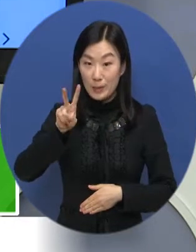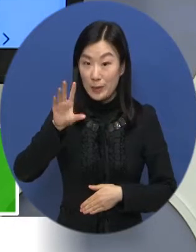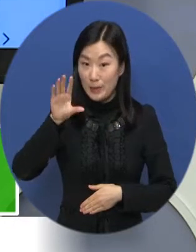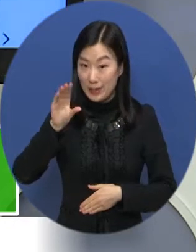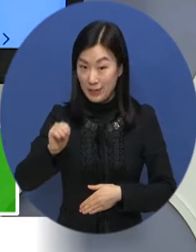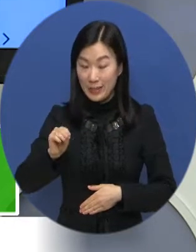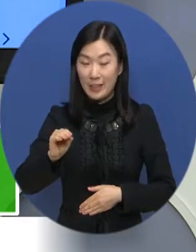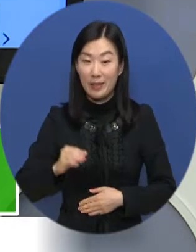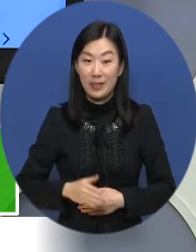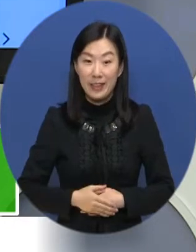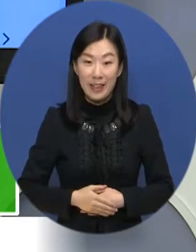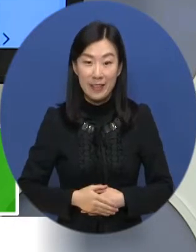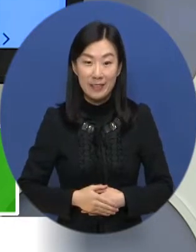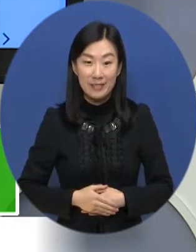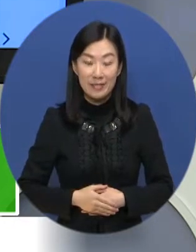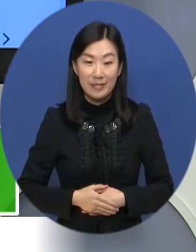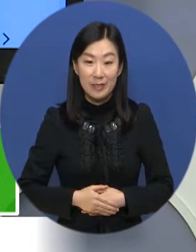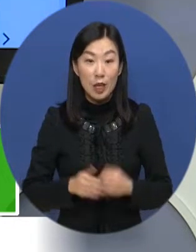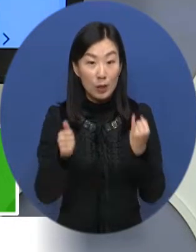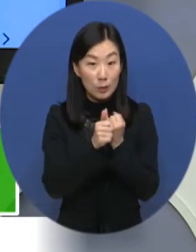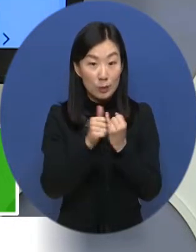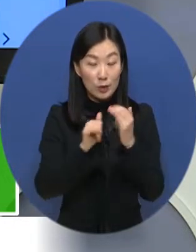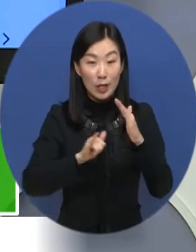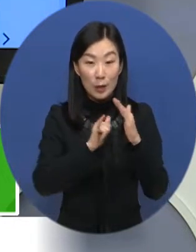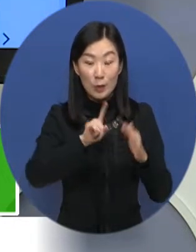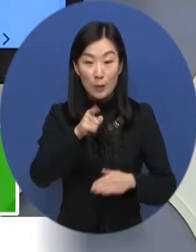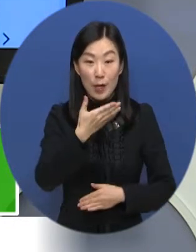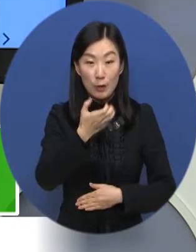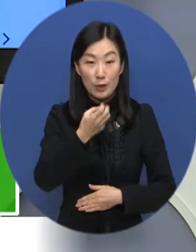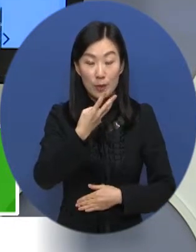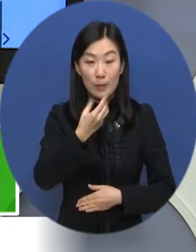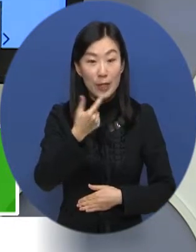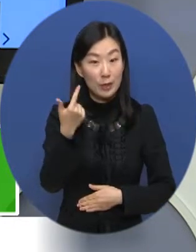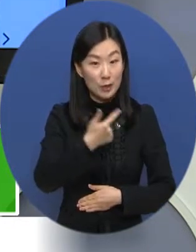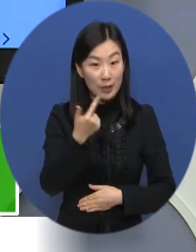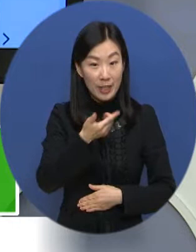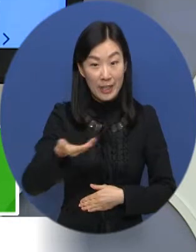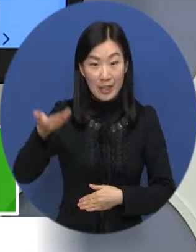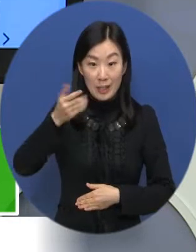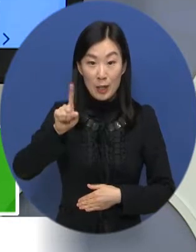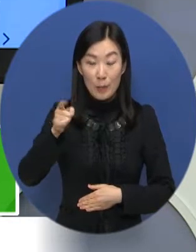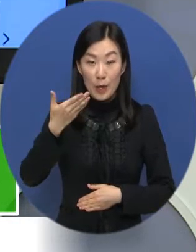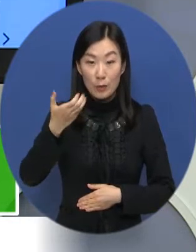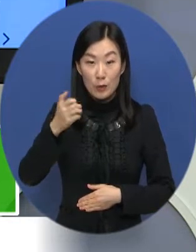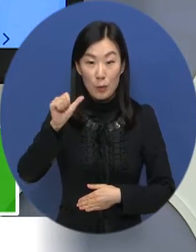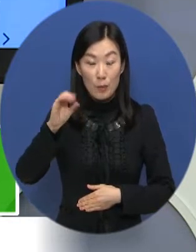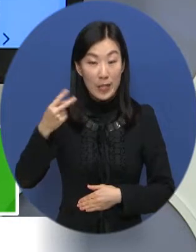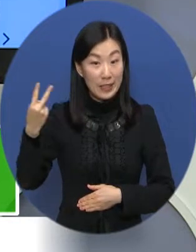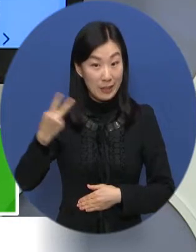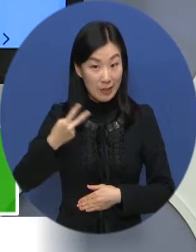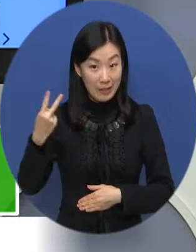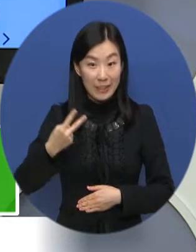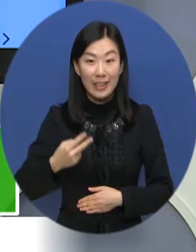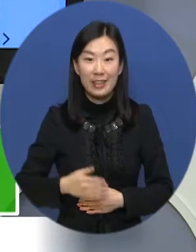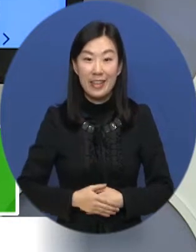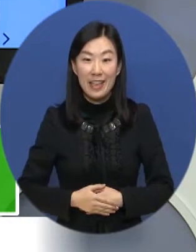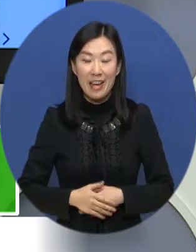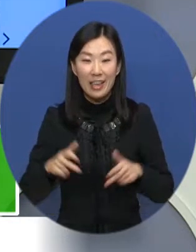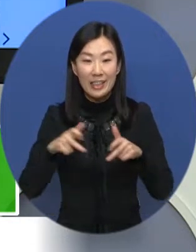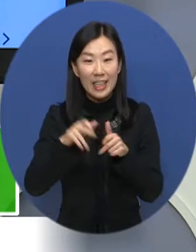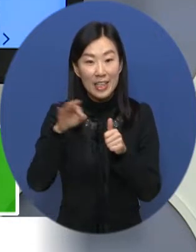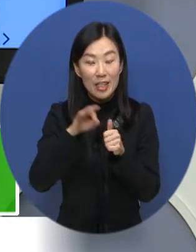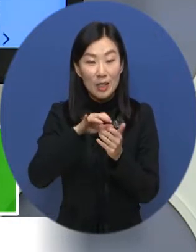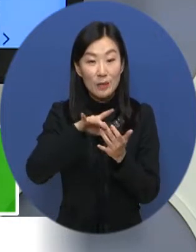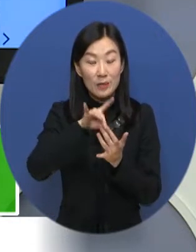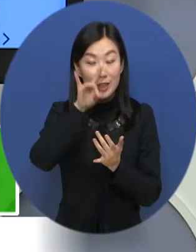1인가구의장애연금수급자선정기준소득이121만원에서122만원으로상향조정될예정이다. 부부로구성된가구의경우 ,한도액이193만6천 원에서195만2천원으로상향